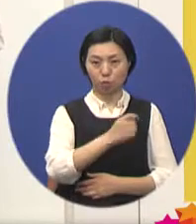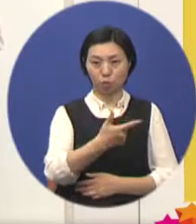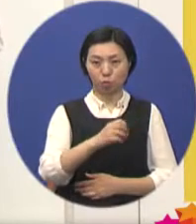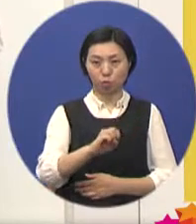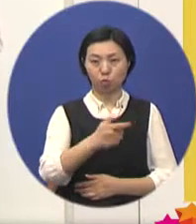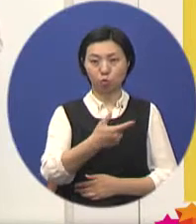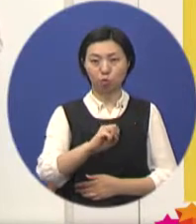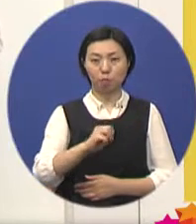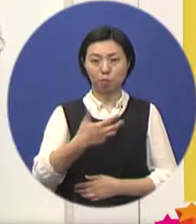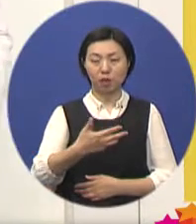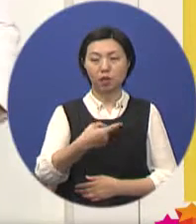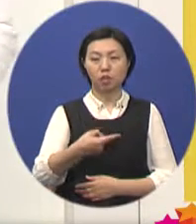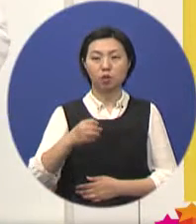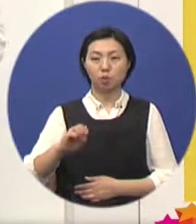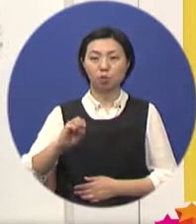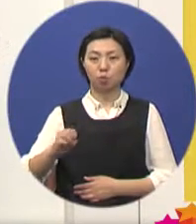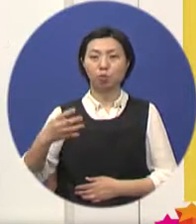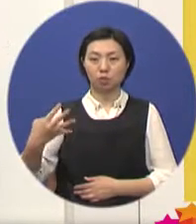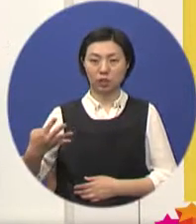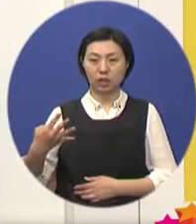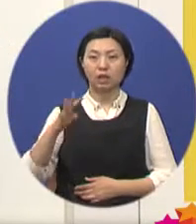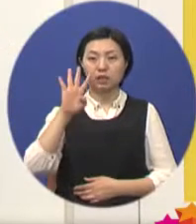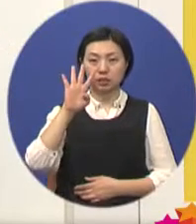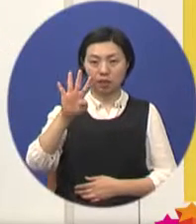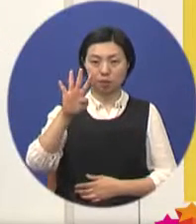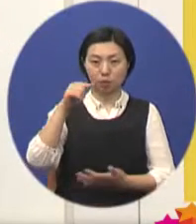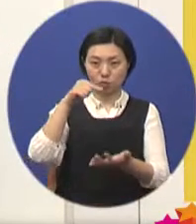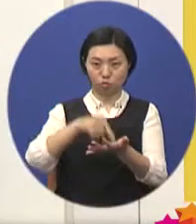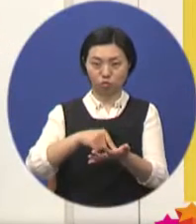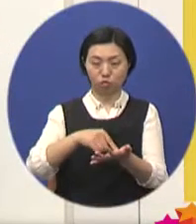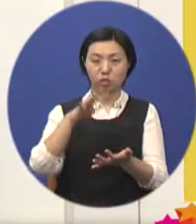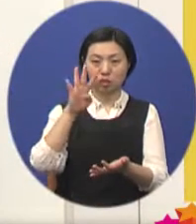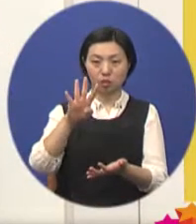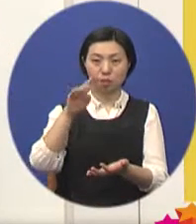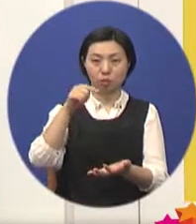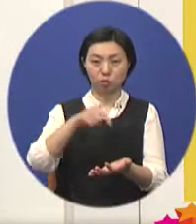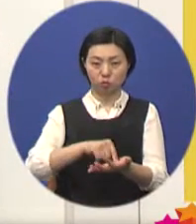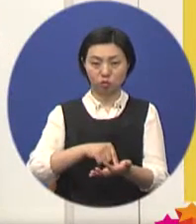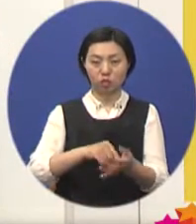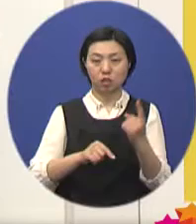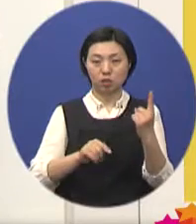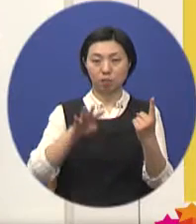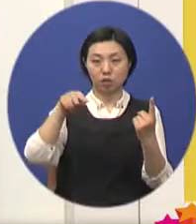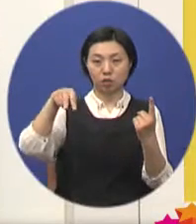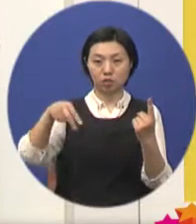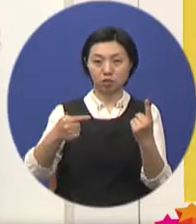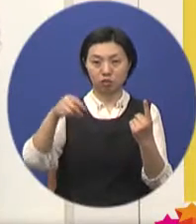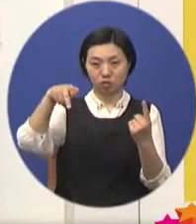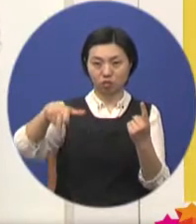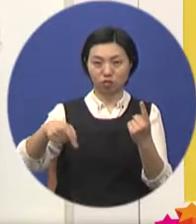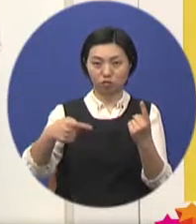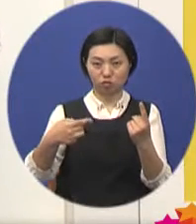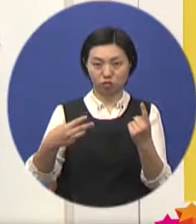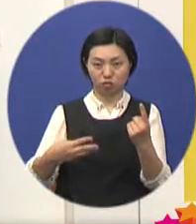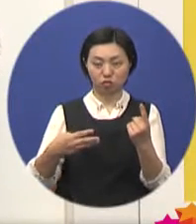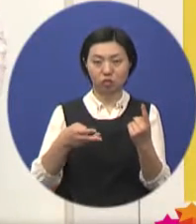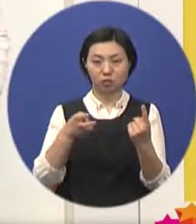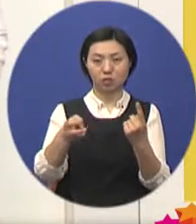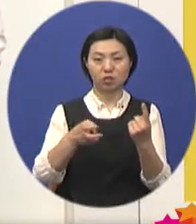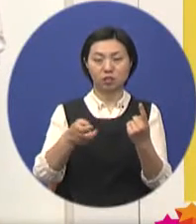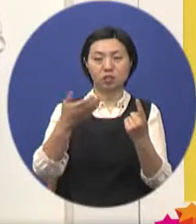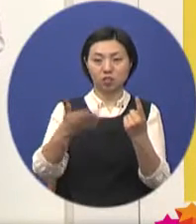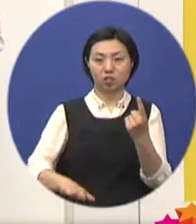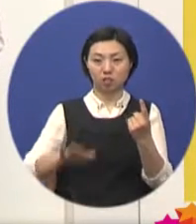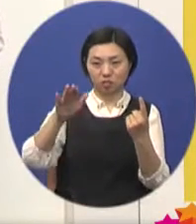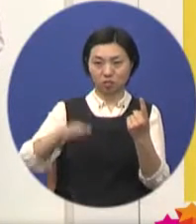ARS-060-608-1004번 네. 또 4번에 들어오시면 되고요. 네. 보기를 먼저 보겠습니다. 네, 1번 스쿨버스, 2번 저상버스, 3번